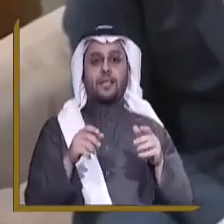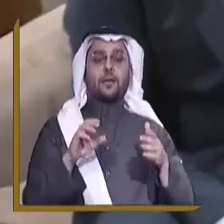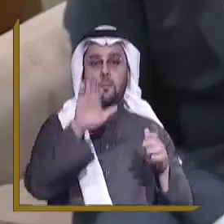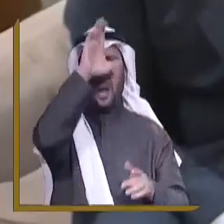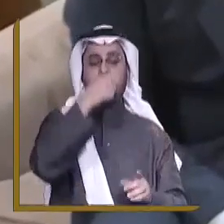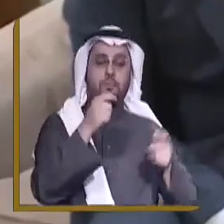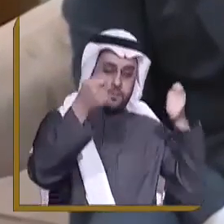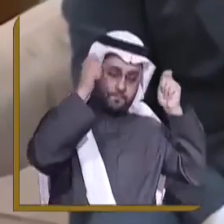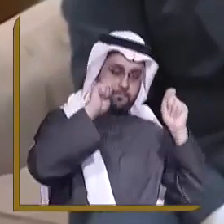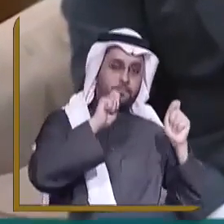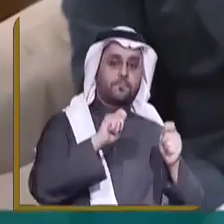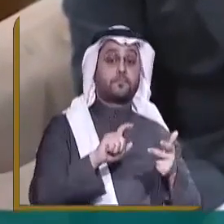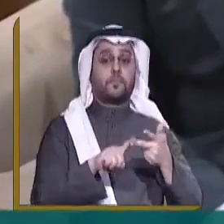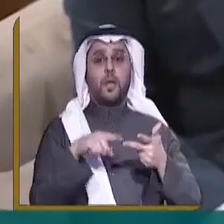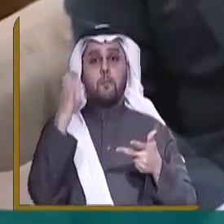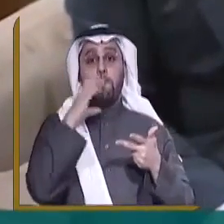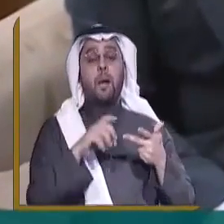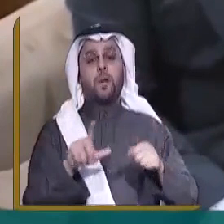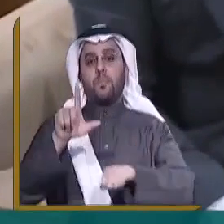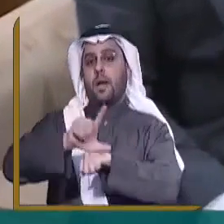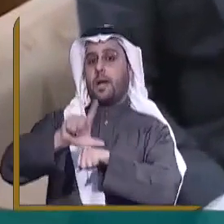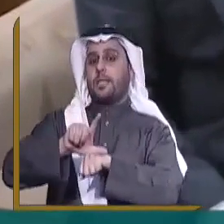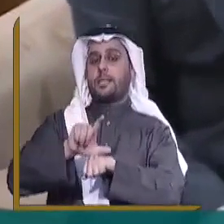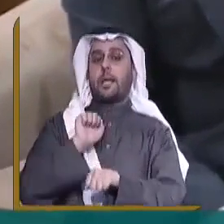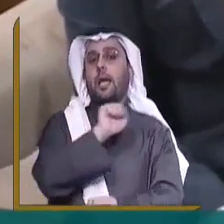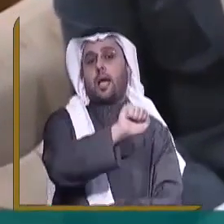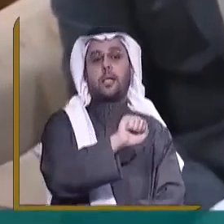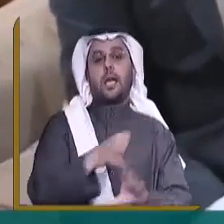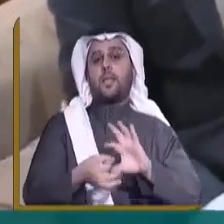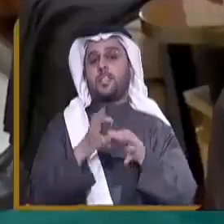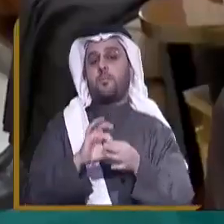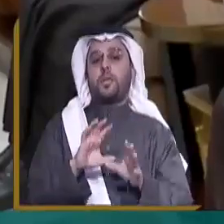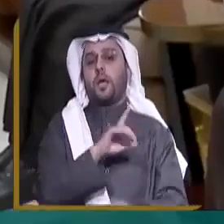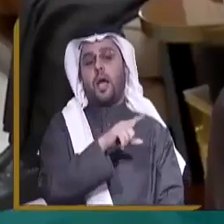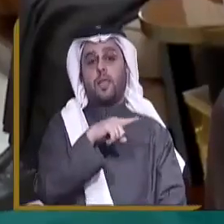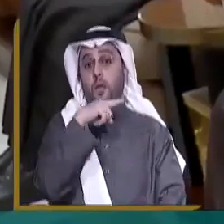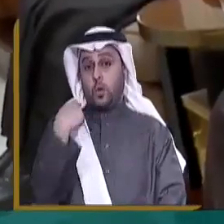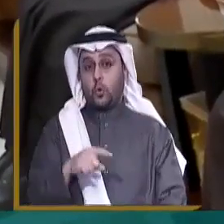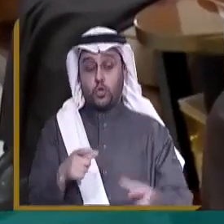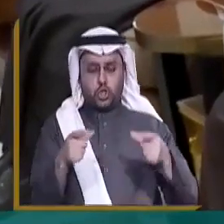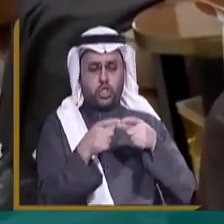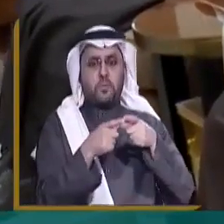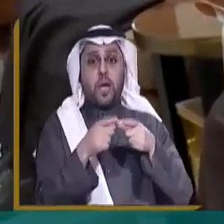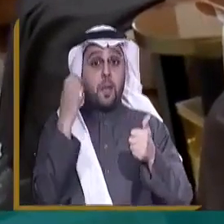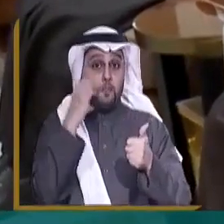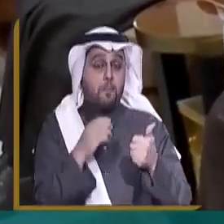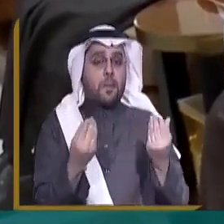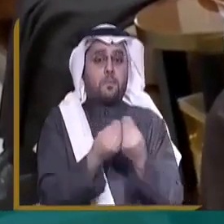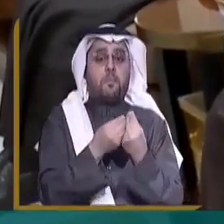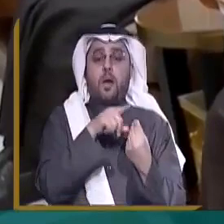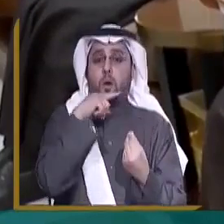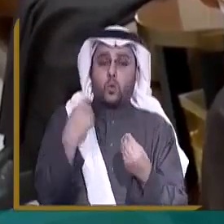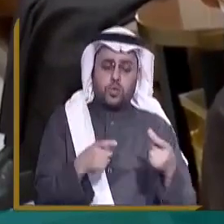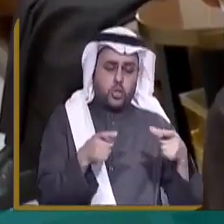الممتازه سمو ولي العهد ورئيس مجلس الدومه للجمعيه الفيدراليه في روسيا الاتحاديه يستعرضان علاقات الصداقه